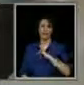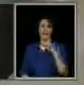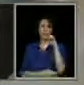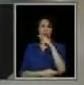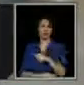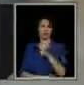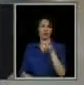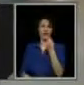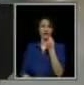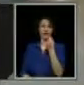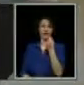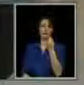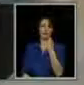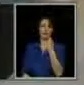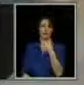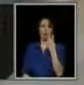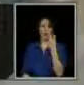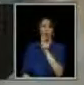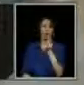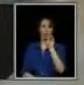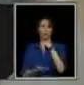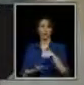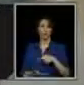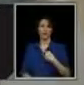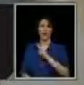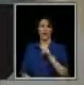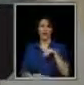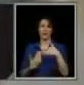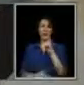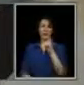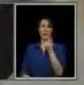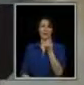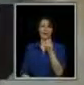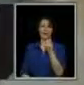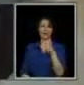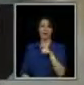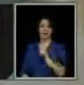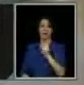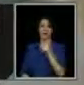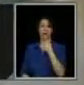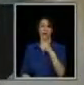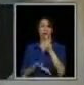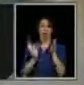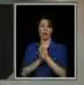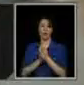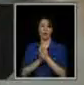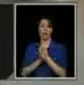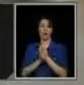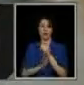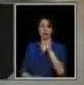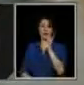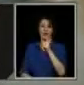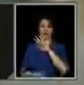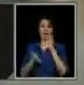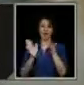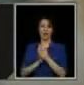אני לא אגיד לך את היתרה שלך ואני לא אתן לך כסף. כל עוד אתה לא חושף את הקלפים שבידיך. אז אתה תחשוף את